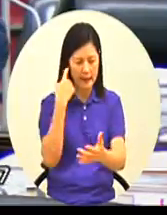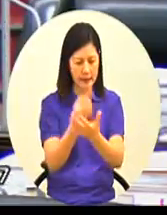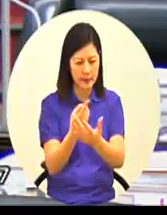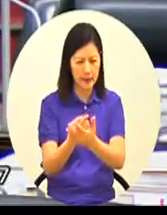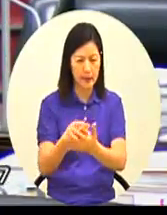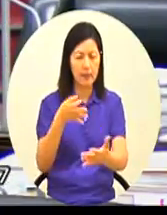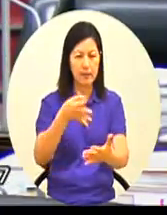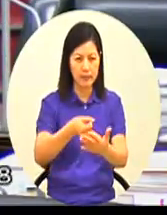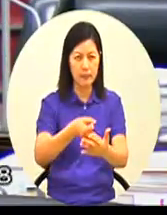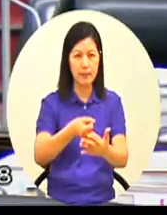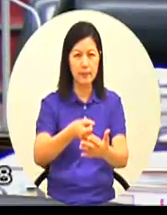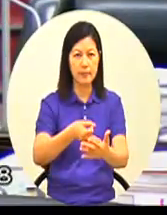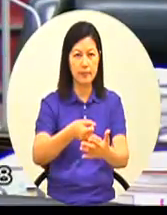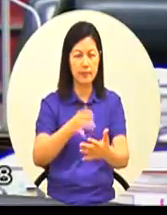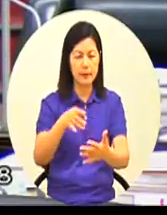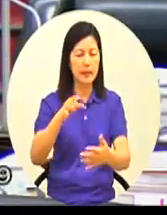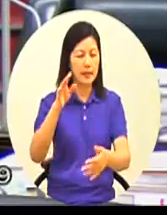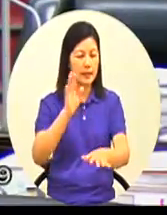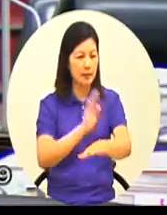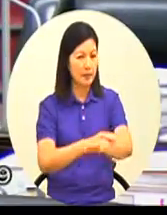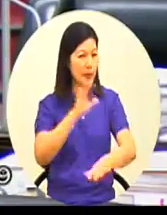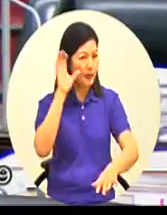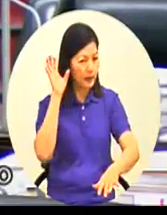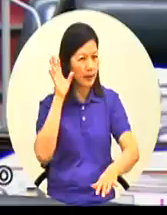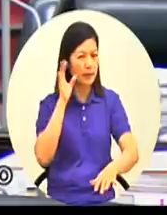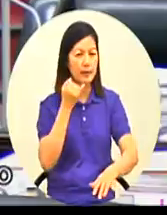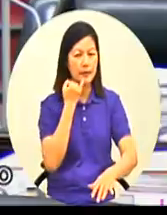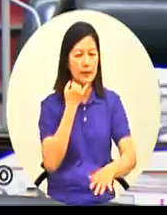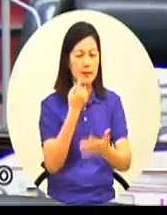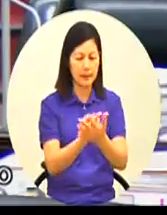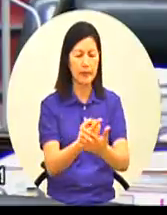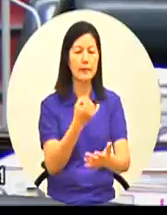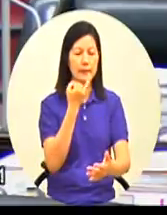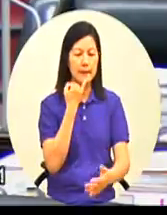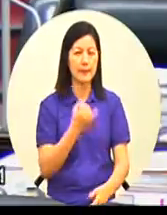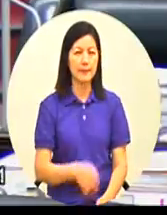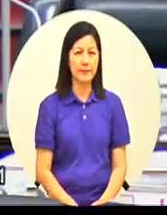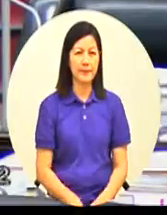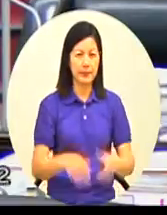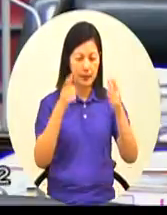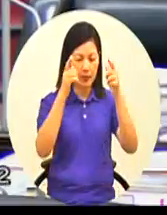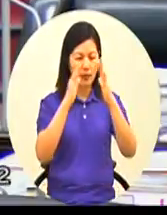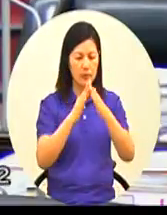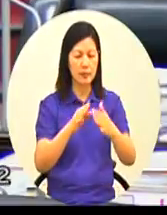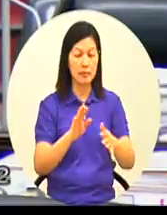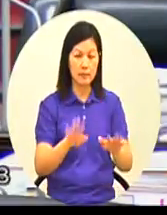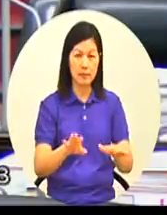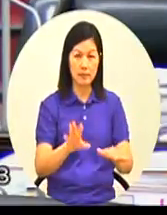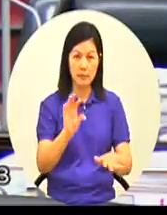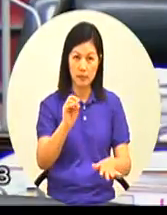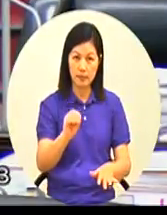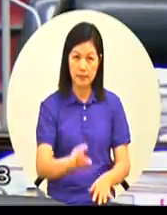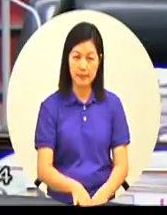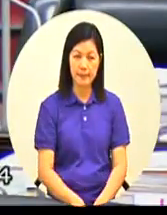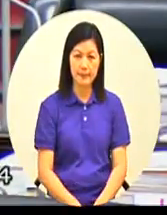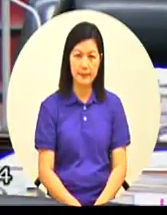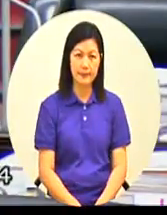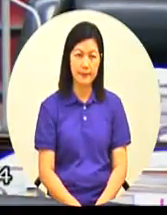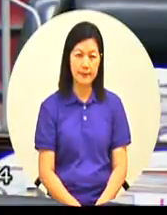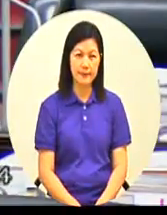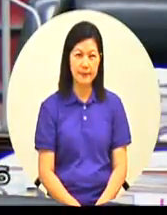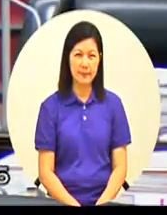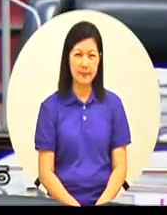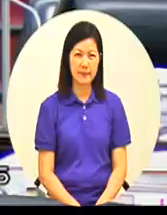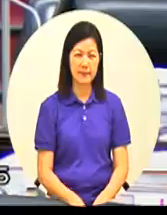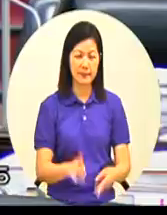名，然后就去旁听或者就去参与。高雄市现在有没有？诸位，